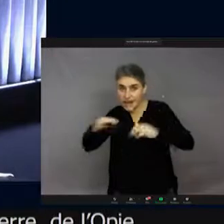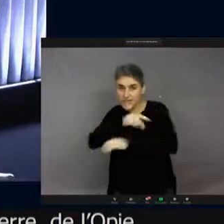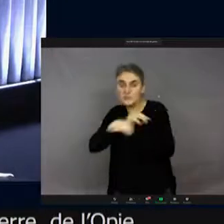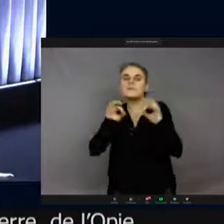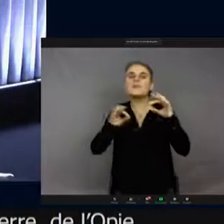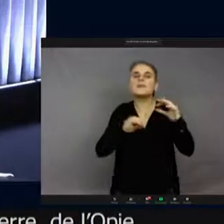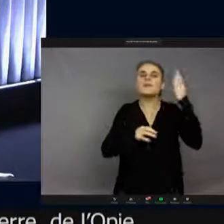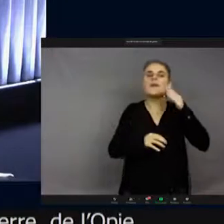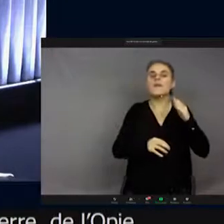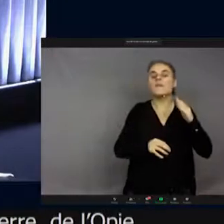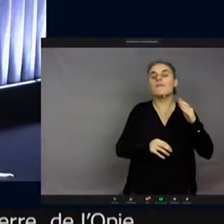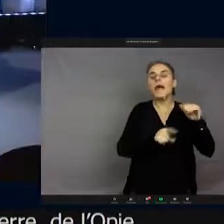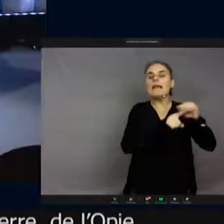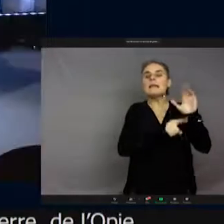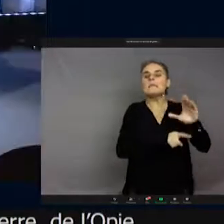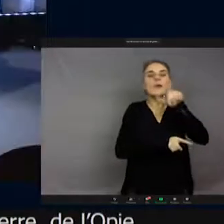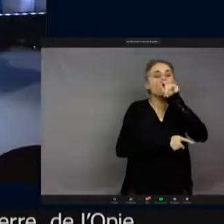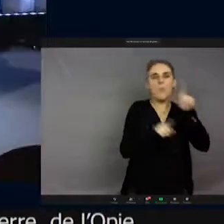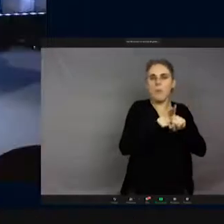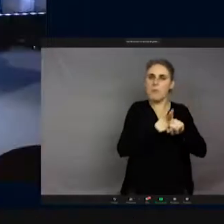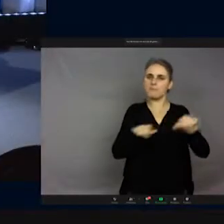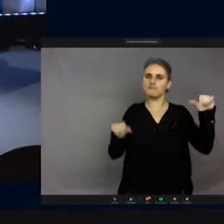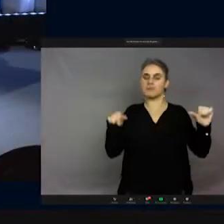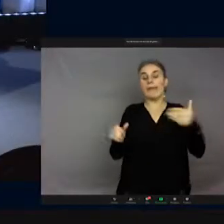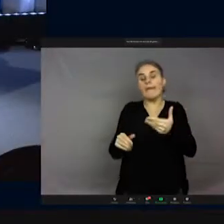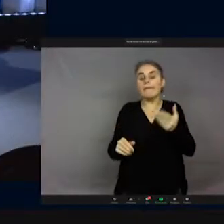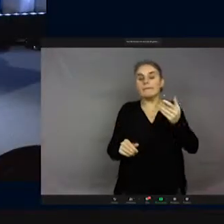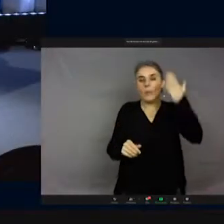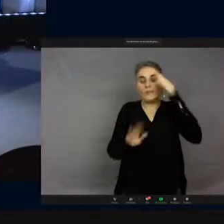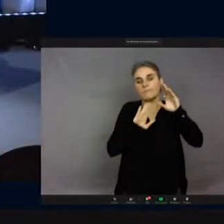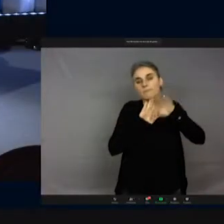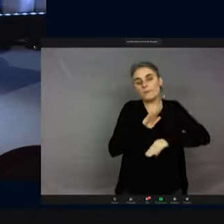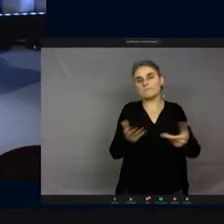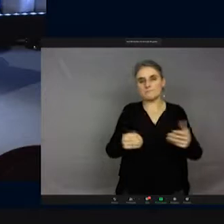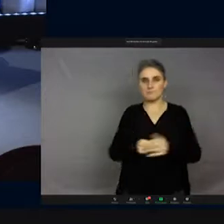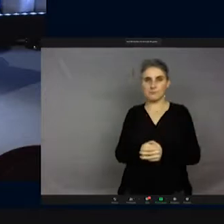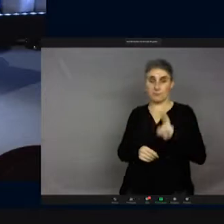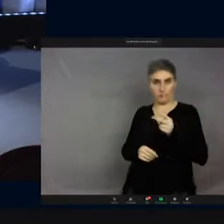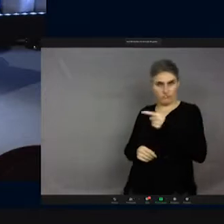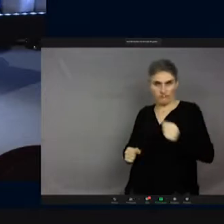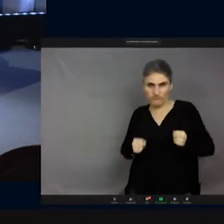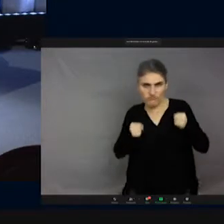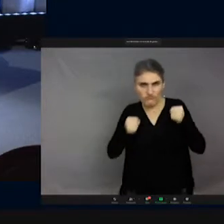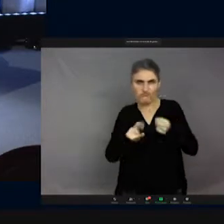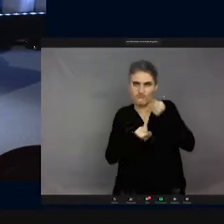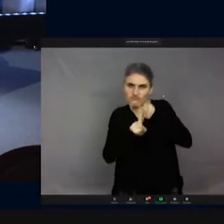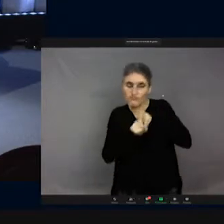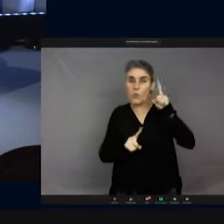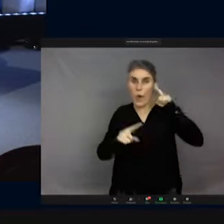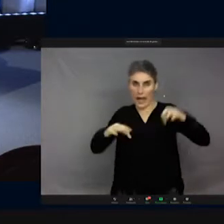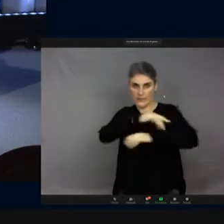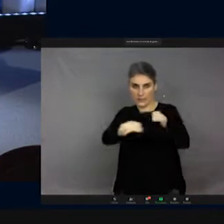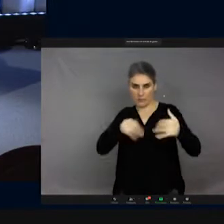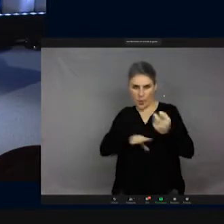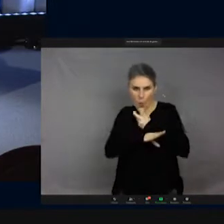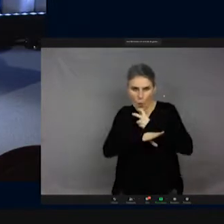a une influence nationale. Et vous êtes très engagé car hélas les insectes sont eux aussi en grand danger d'extinction, ça va pas